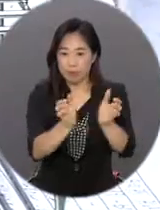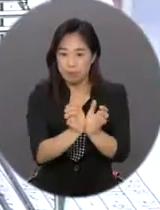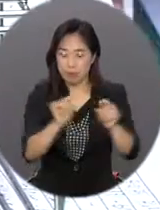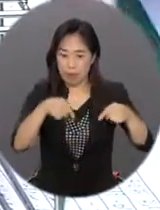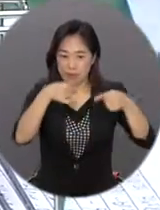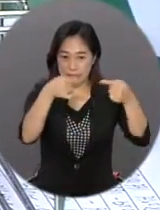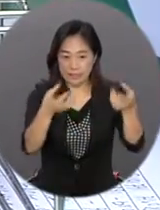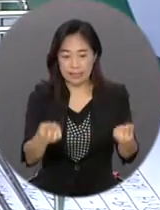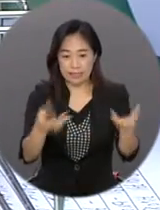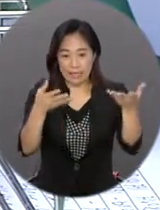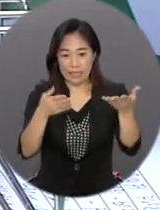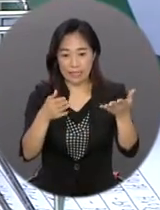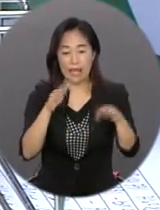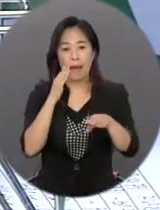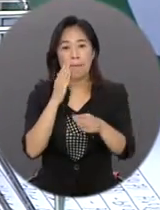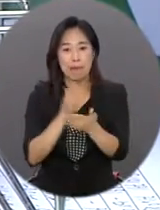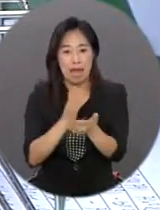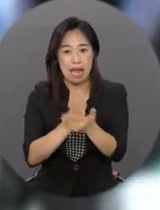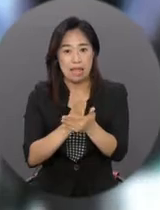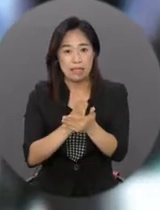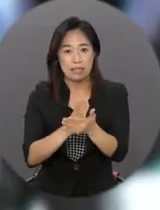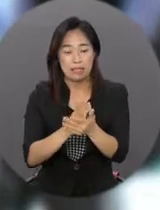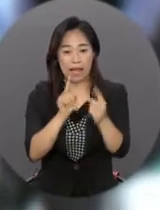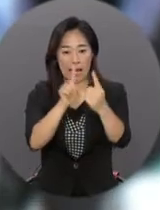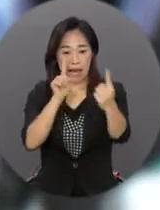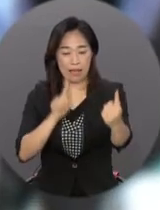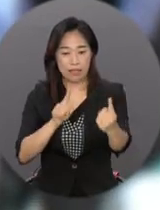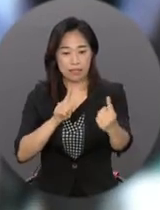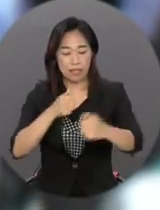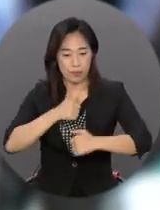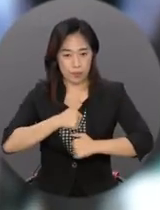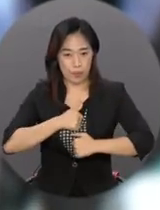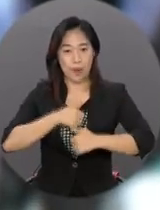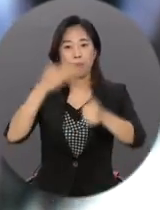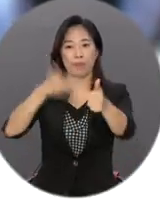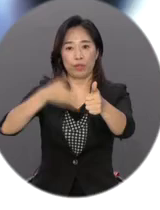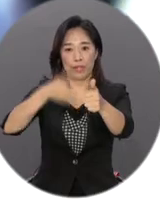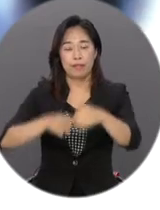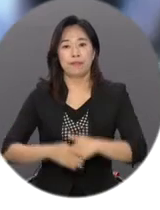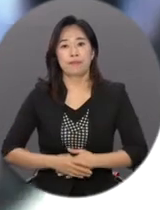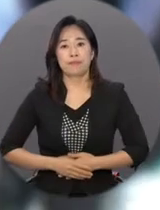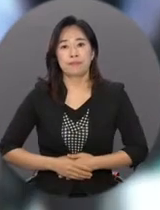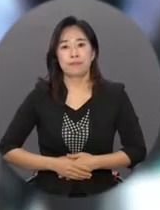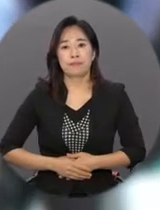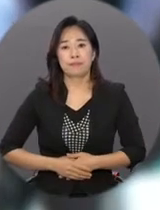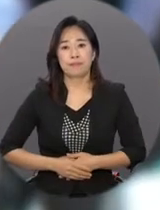거리두기 방역수칙도 철저히 준수해달라고 당부했습니다. MBC 뉴스 윤훈수입니다.